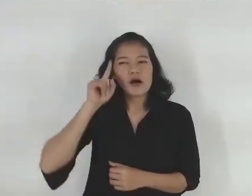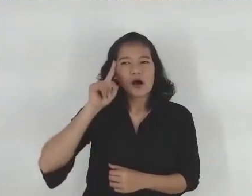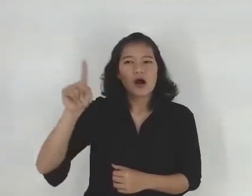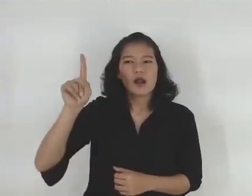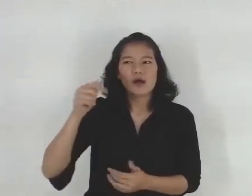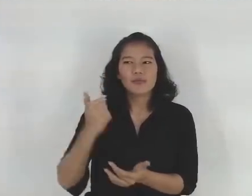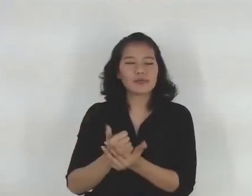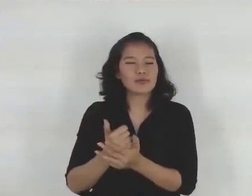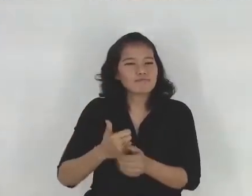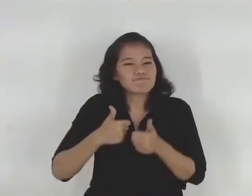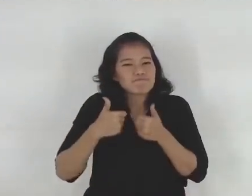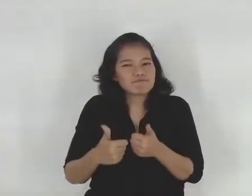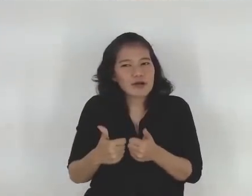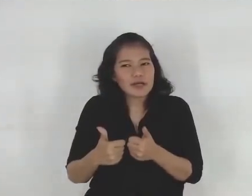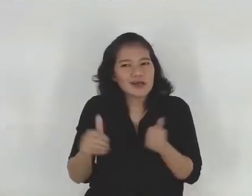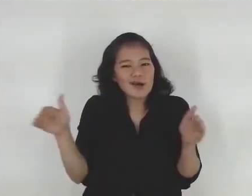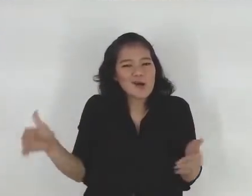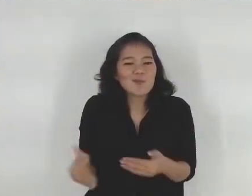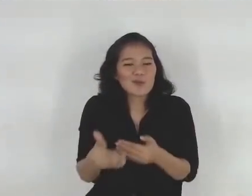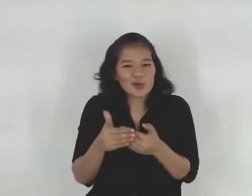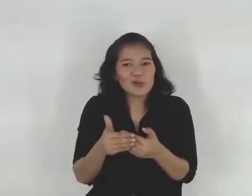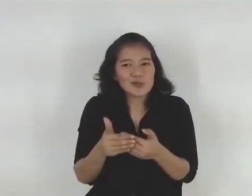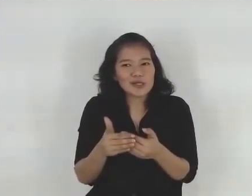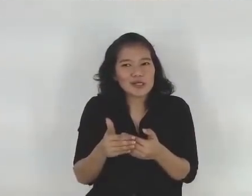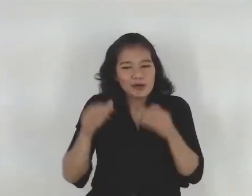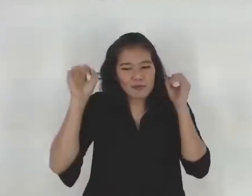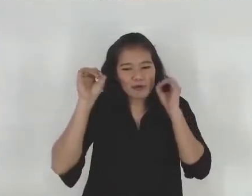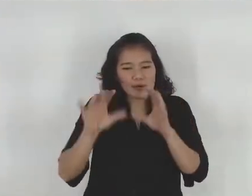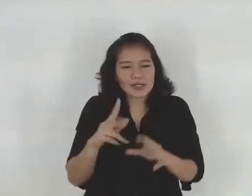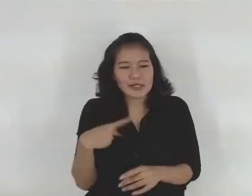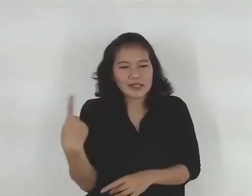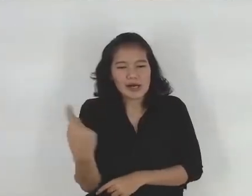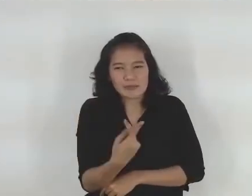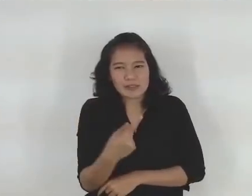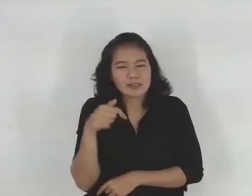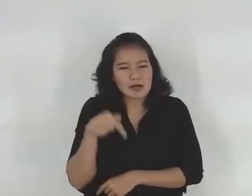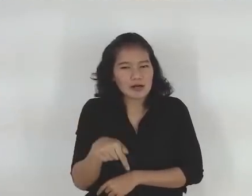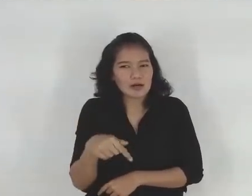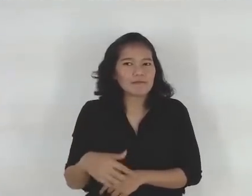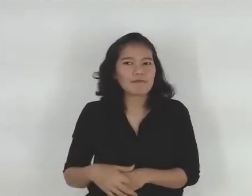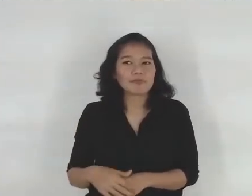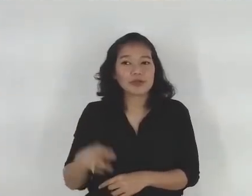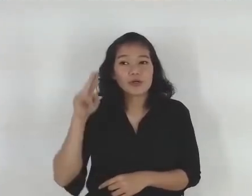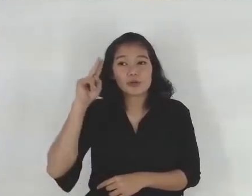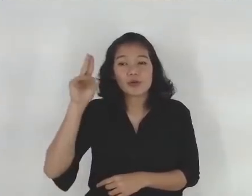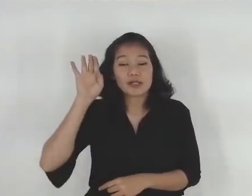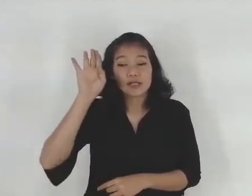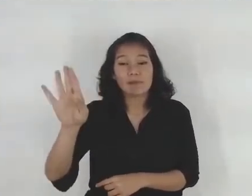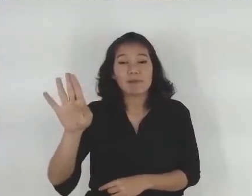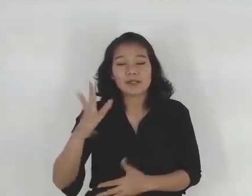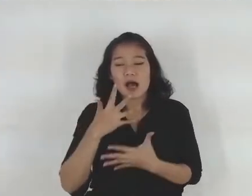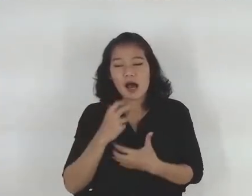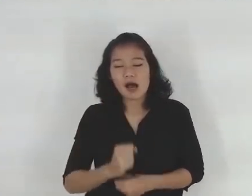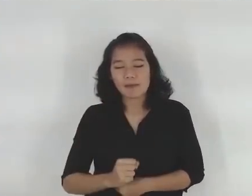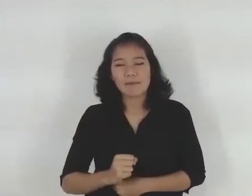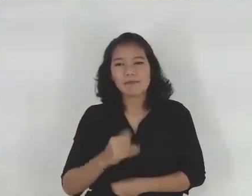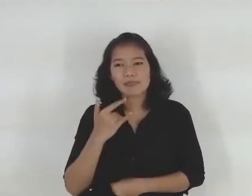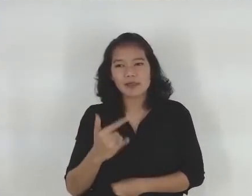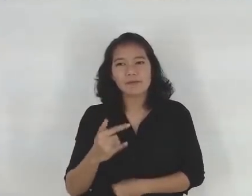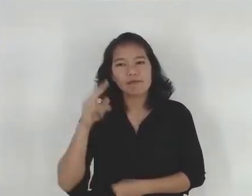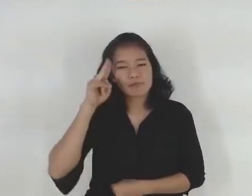baik Tuhan dan boleh melindungi dan memberkati kami hingga saat ini Tuhan kedepannya juga kami berharap Tuhan